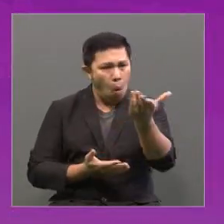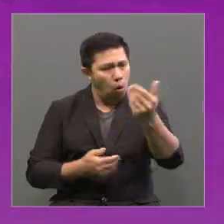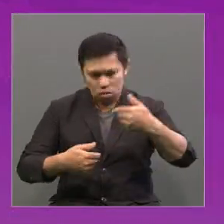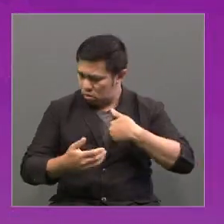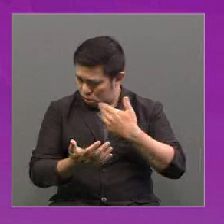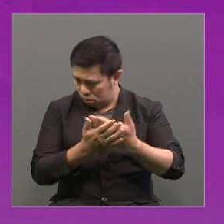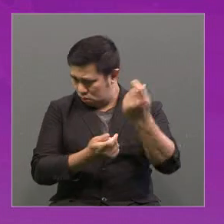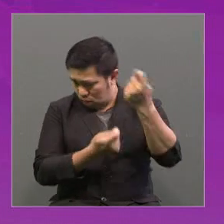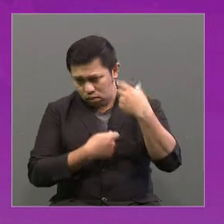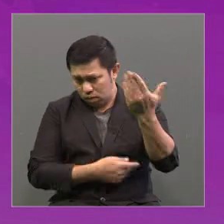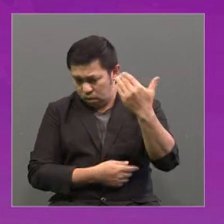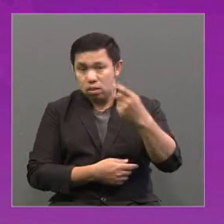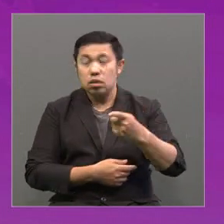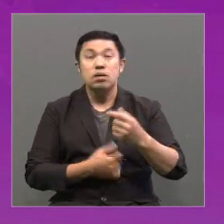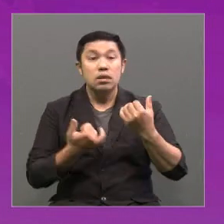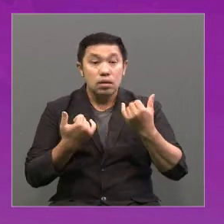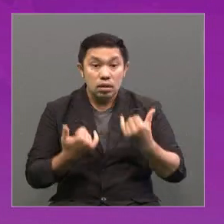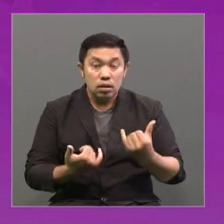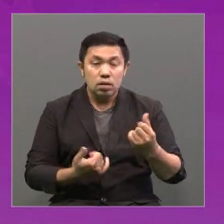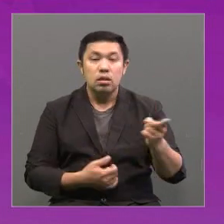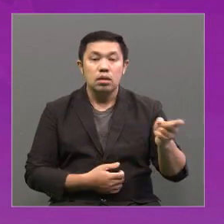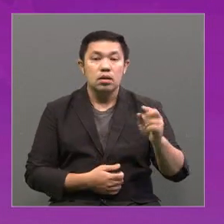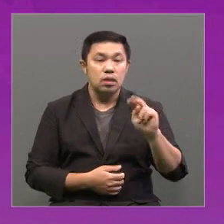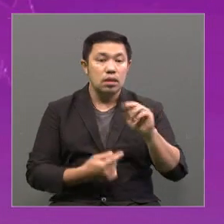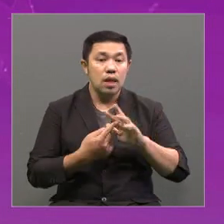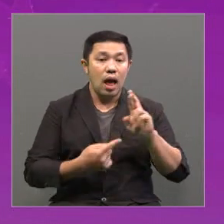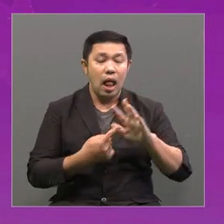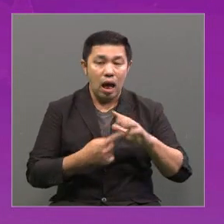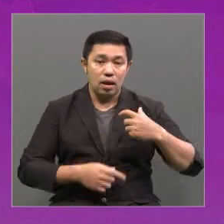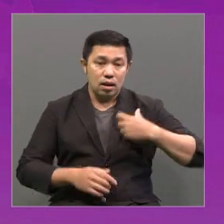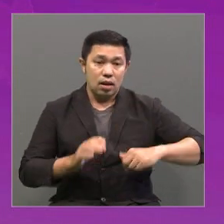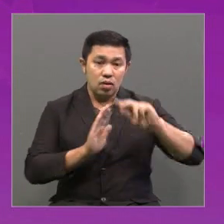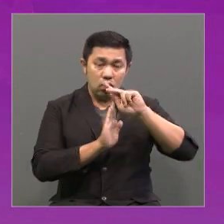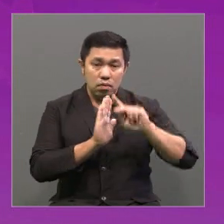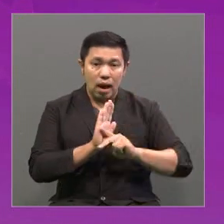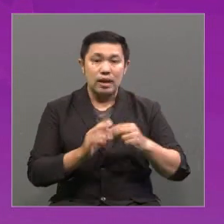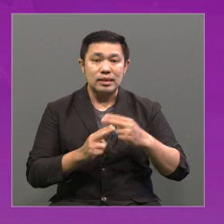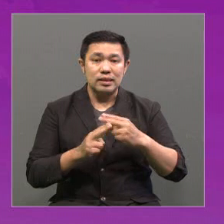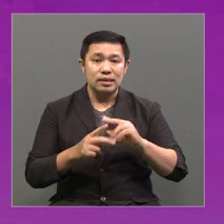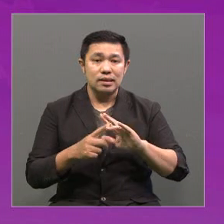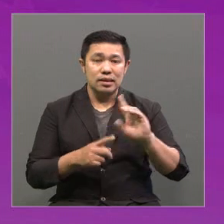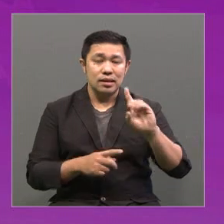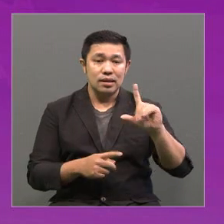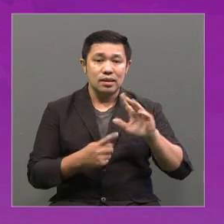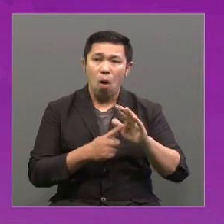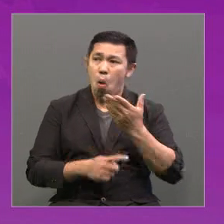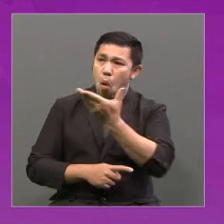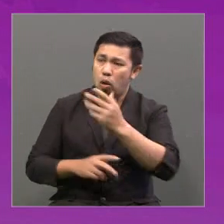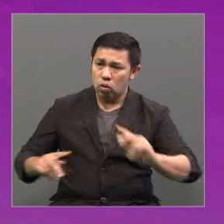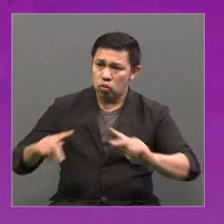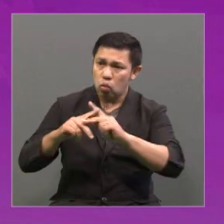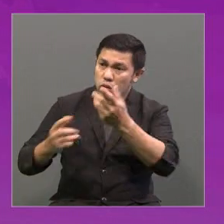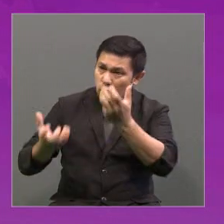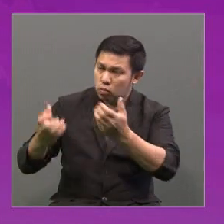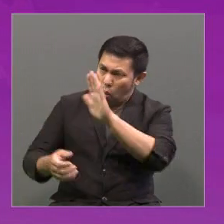นเงินเยอะนะคะก็ทำให้วันนี้เนี่ยเจ้าตัวนะคะพร้อมกับทนายความทนายเดชาเนี่ยนะคะไปยื่นหนังสือเพื่อขอความช่วยเหลือจากกระทรว